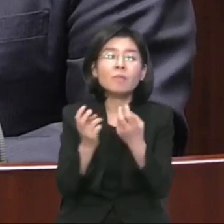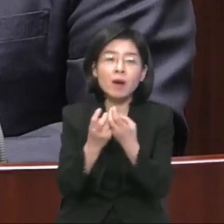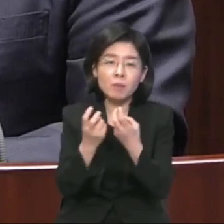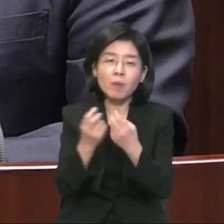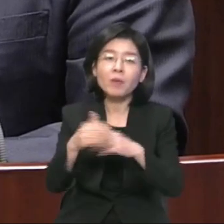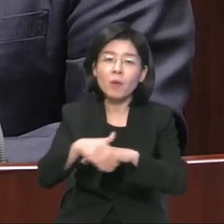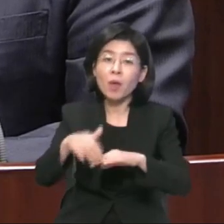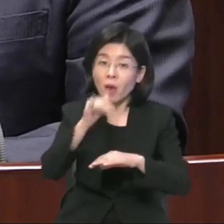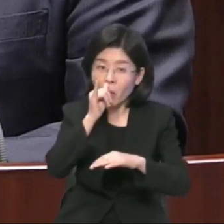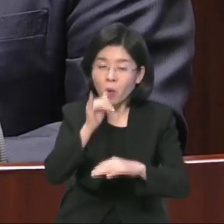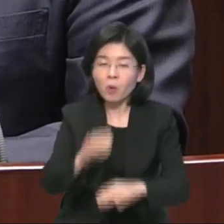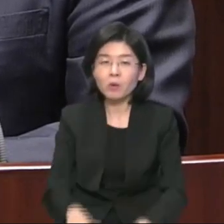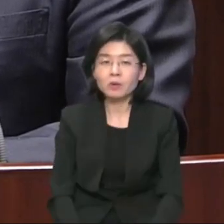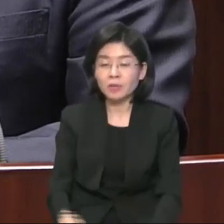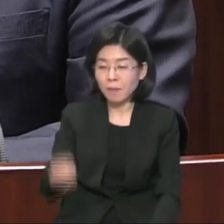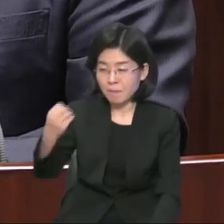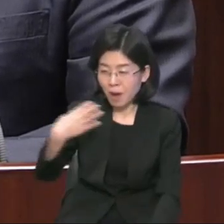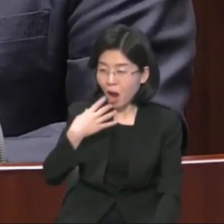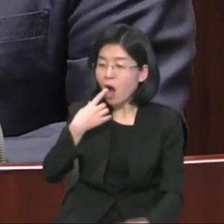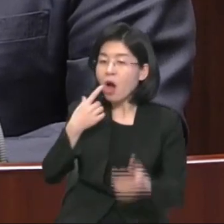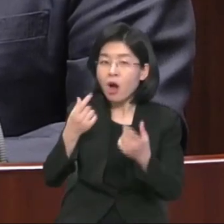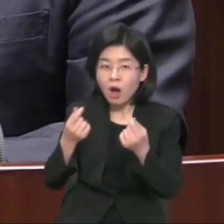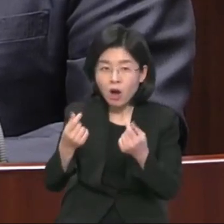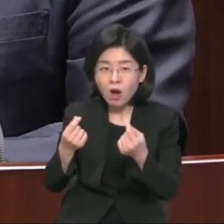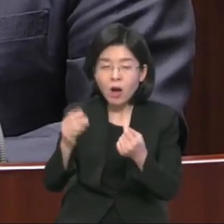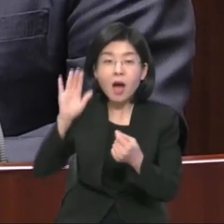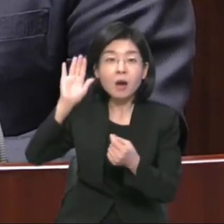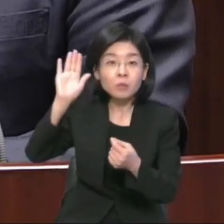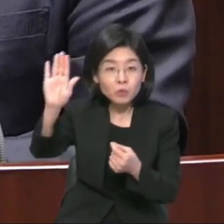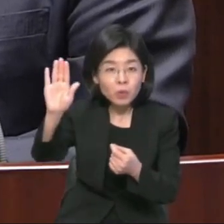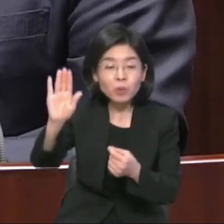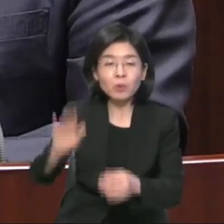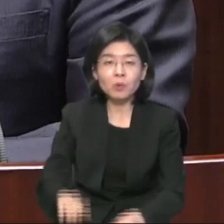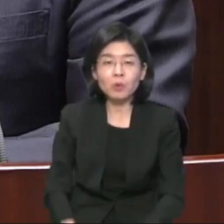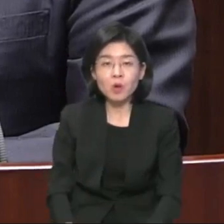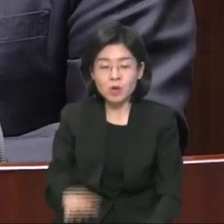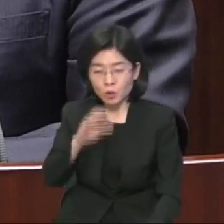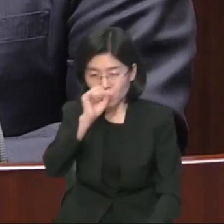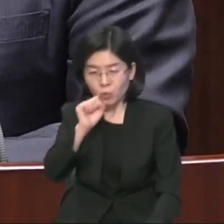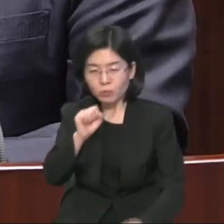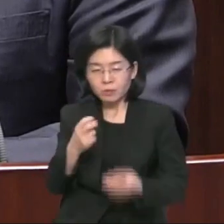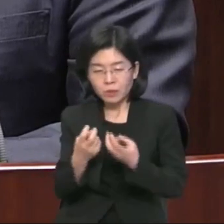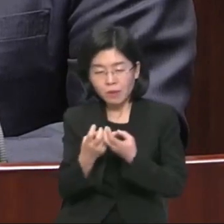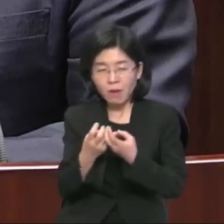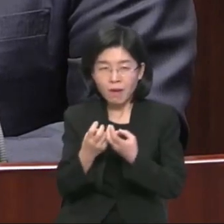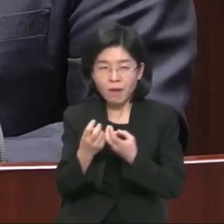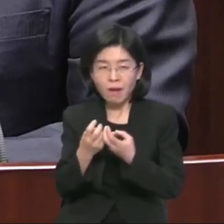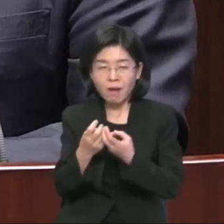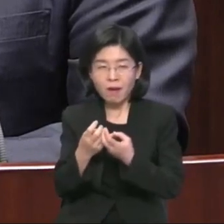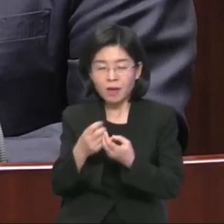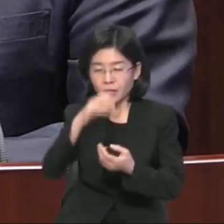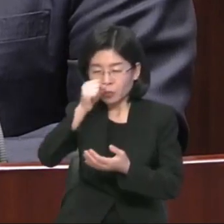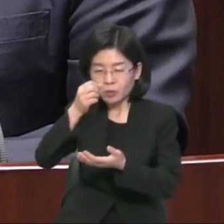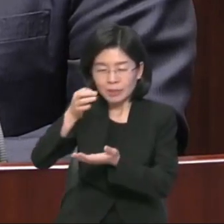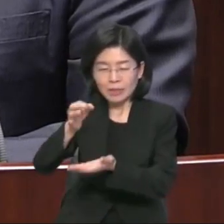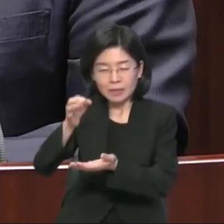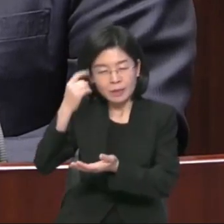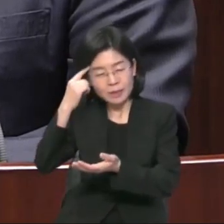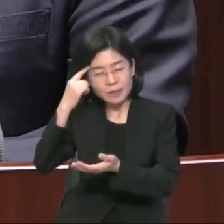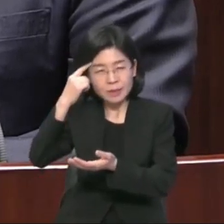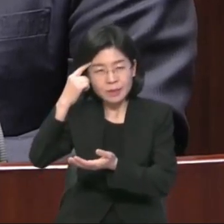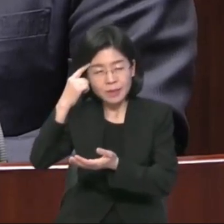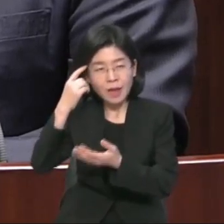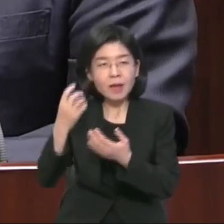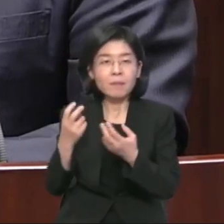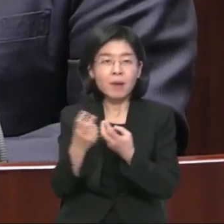체계를 만들어 놓고 했는데, 의원님 말씀하신 대로 추후에는 전략적인 개념과